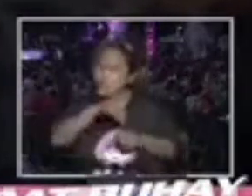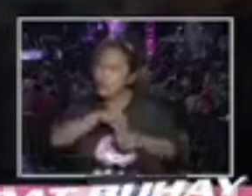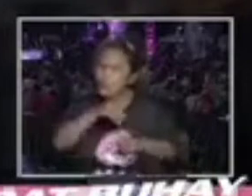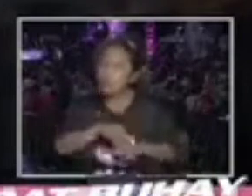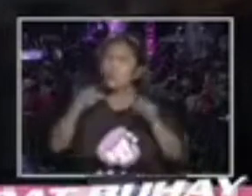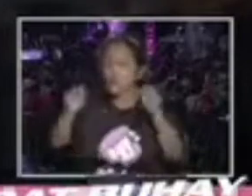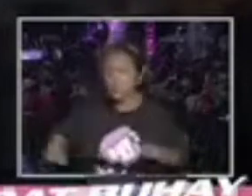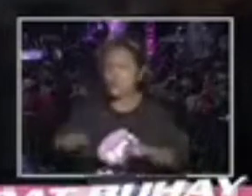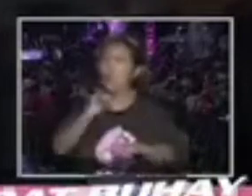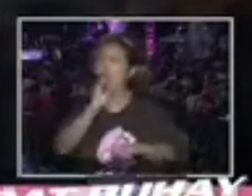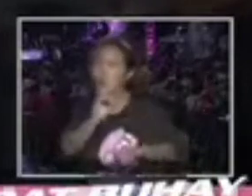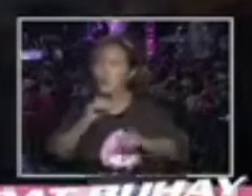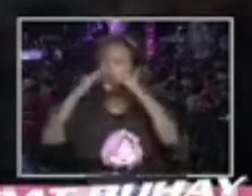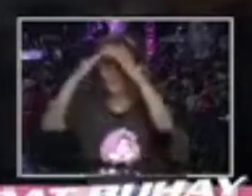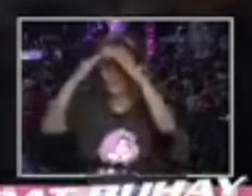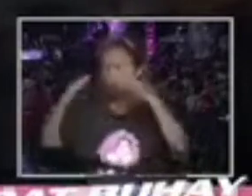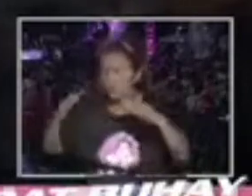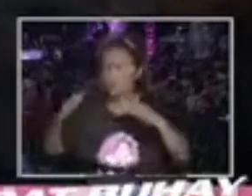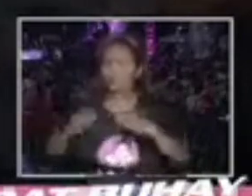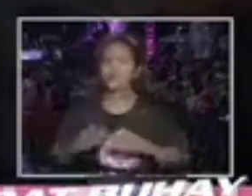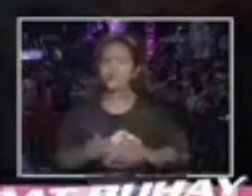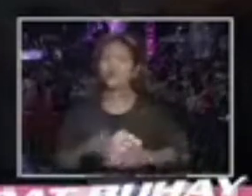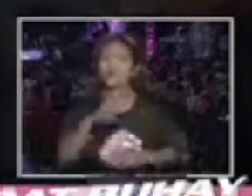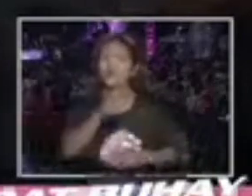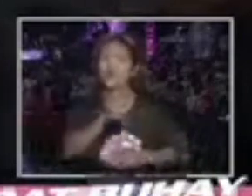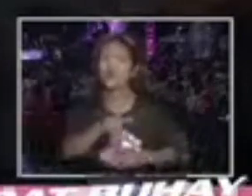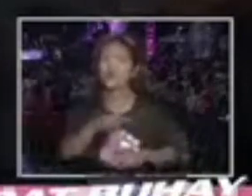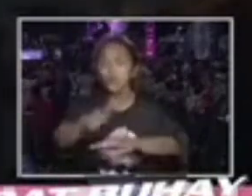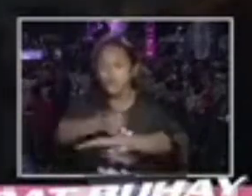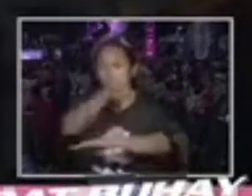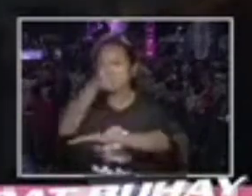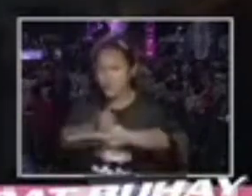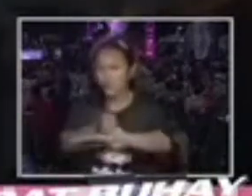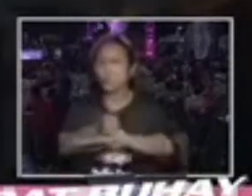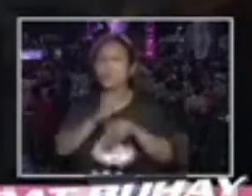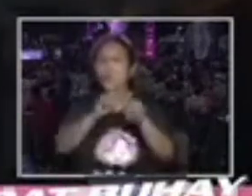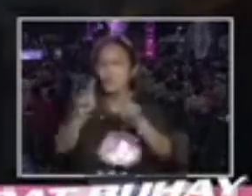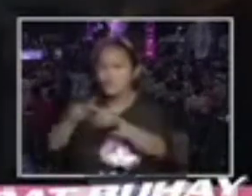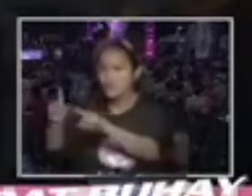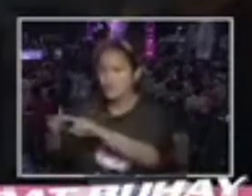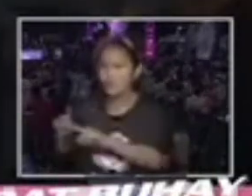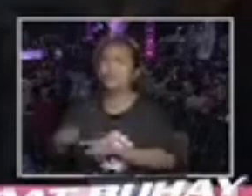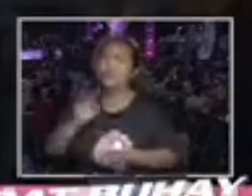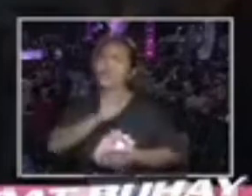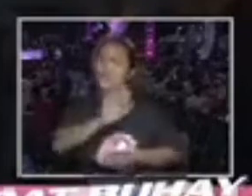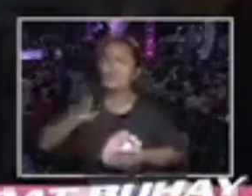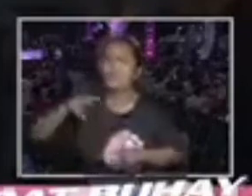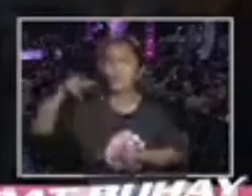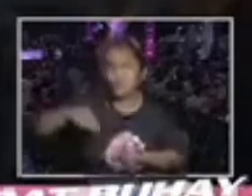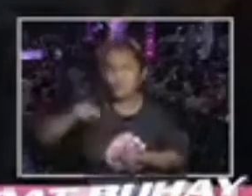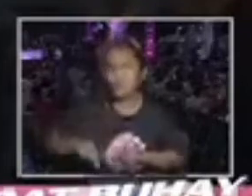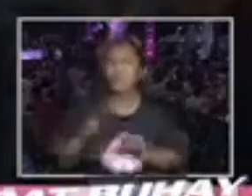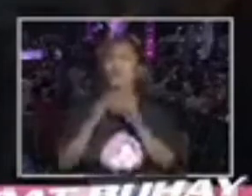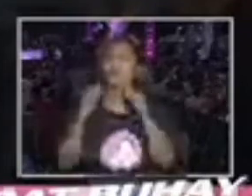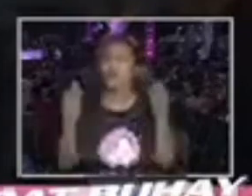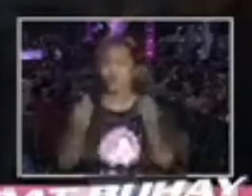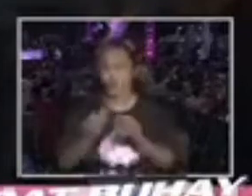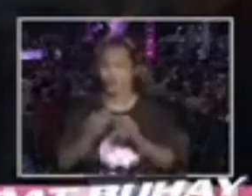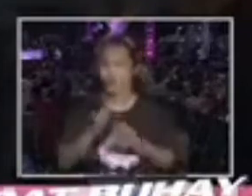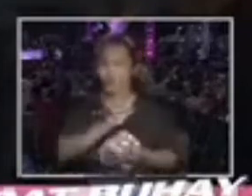magkakabahay ka ng sarili, at maitataguyod mo ang lahat ng kailangan ng pamilya mo.